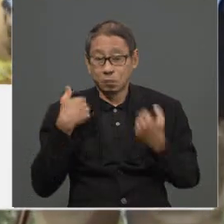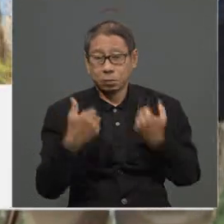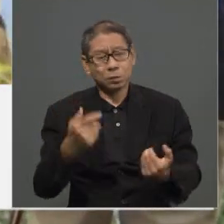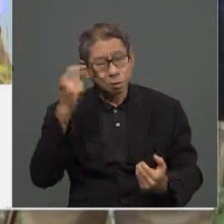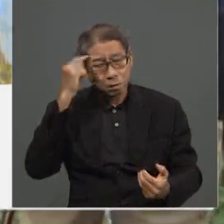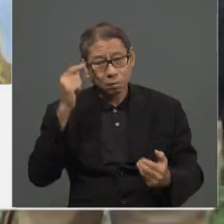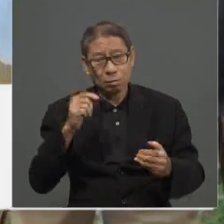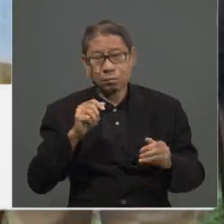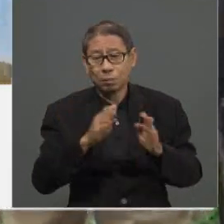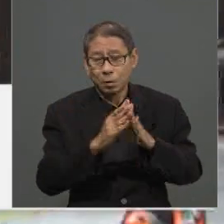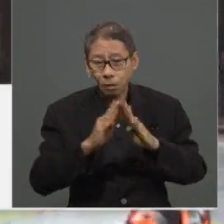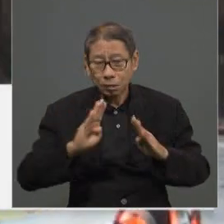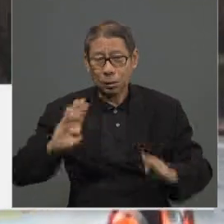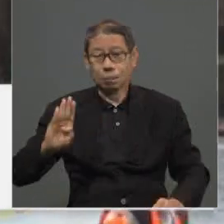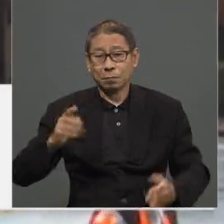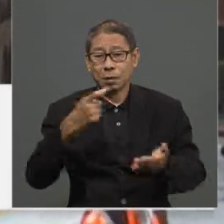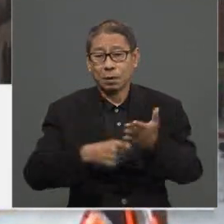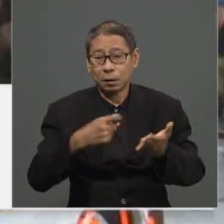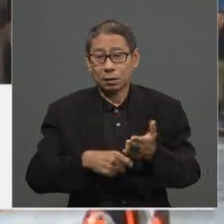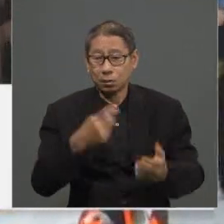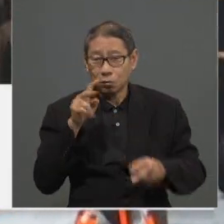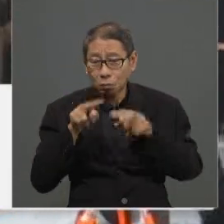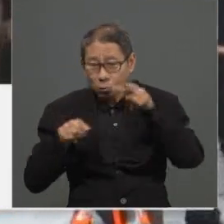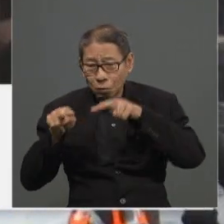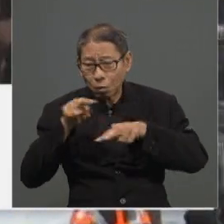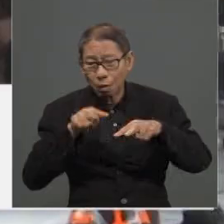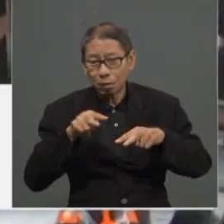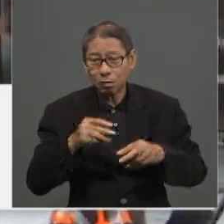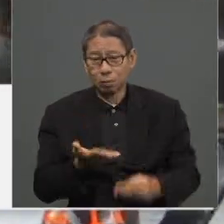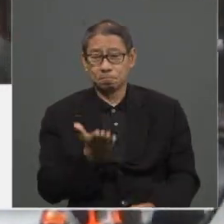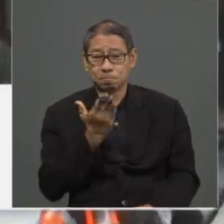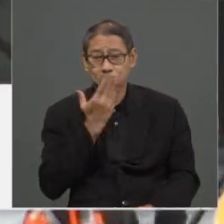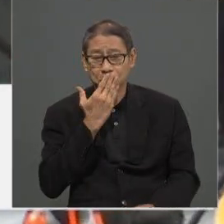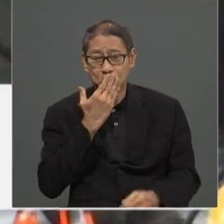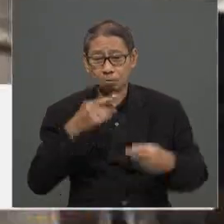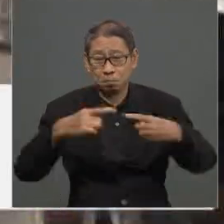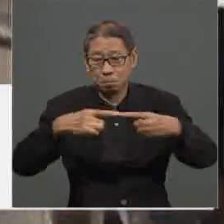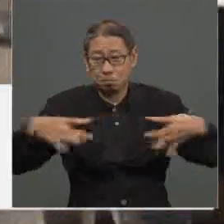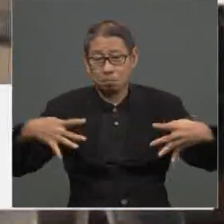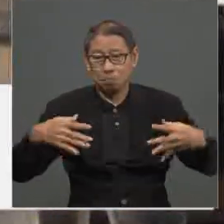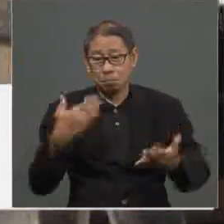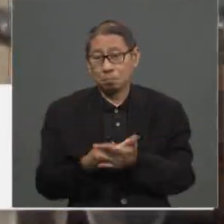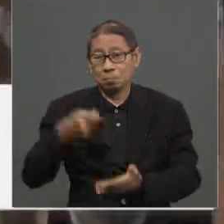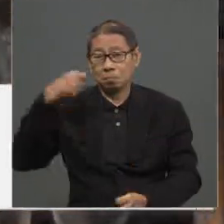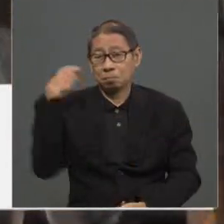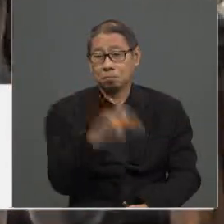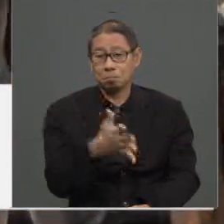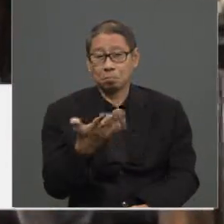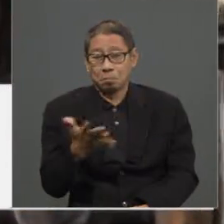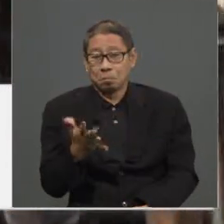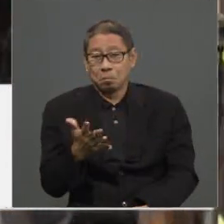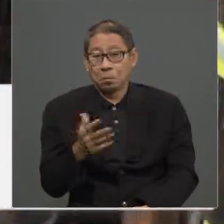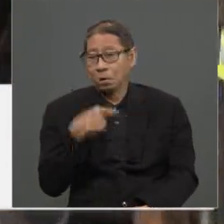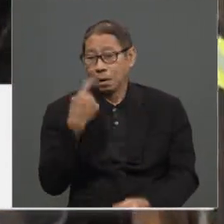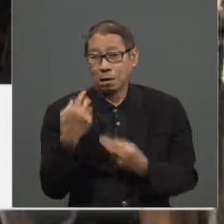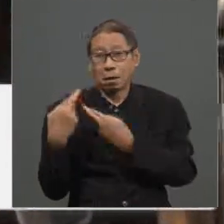าบริษัทประกันเขานำหลักเกณฑ์นี้มาพิจารณาว่าคุณปกปิดหรือคุณทำไม่ตรงแล้วถ้าเขาไม่จ่ายทำไงฮะใครรับผิด